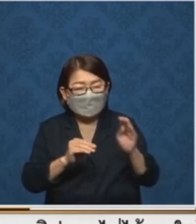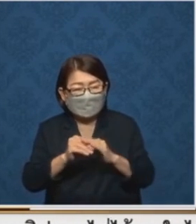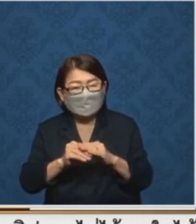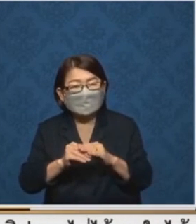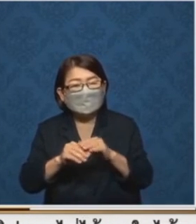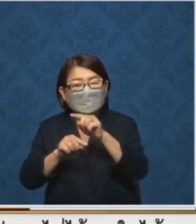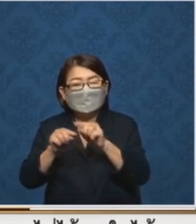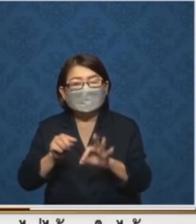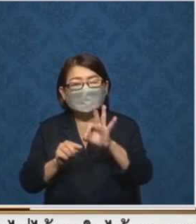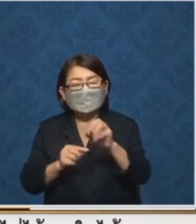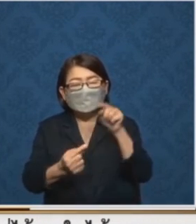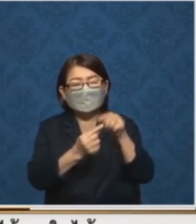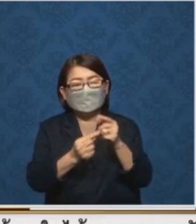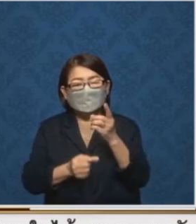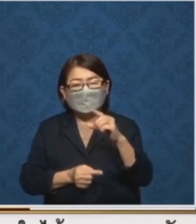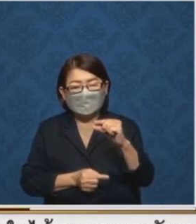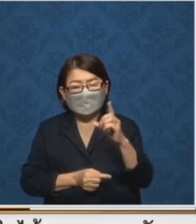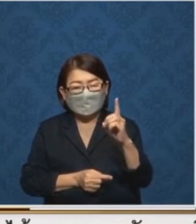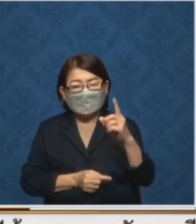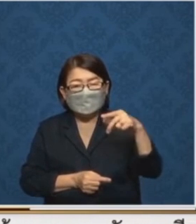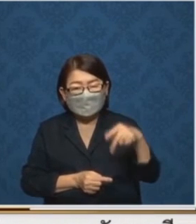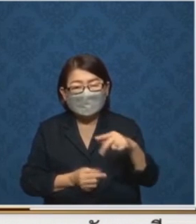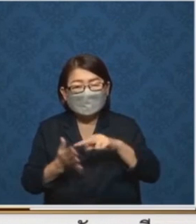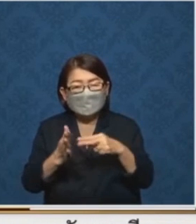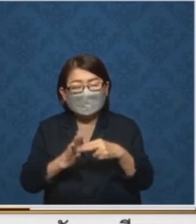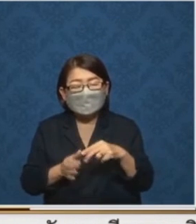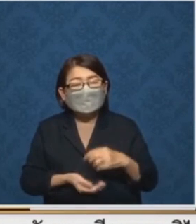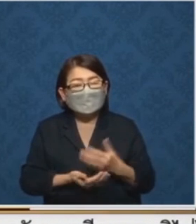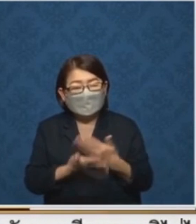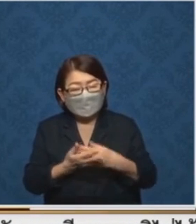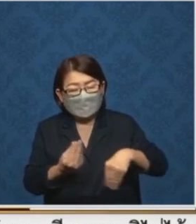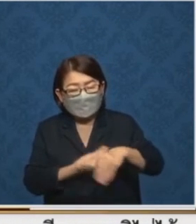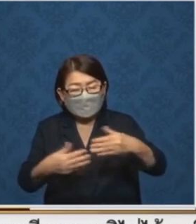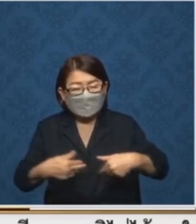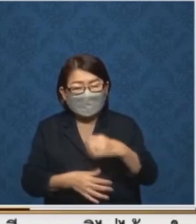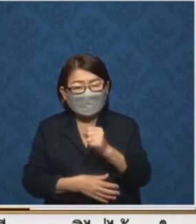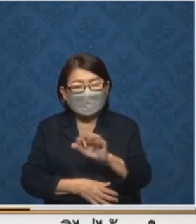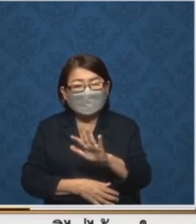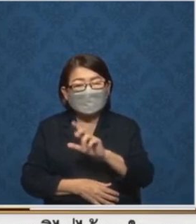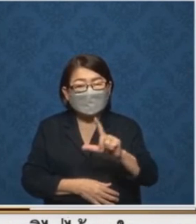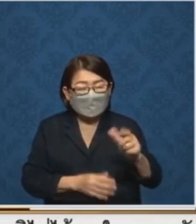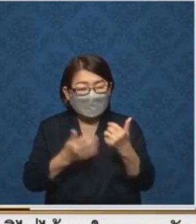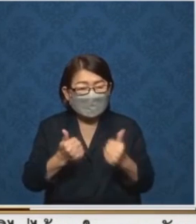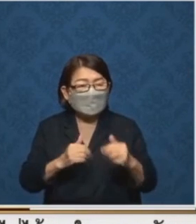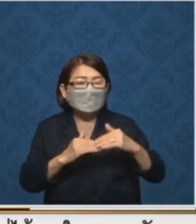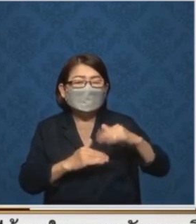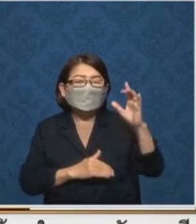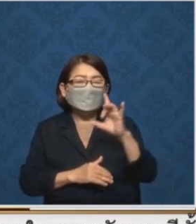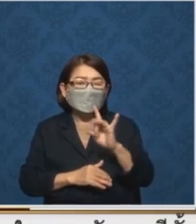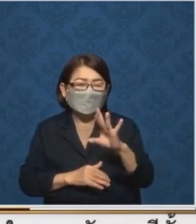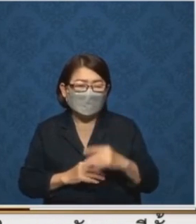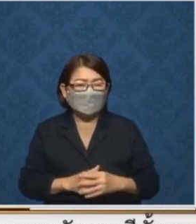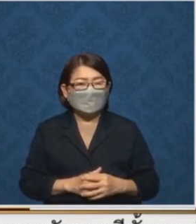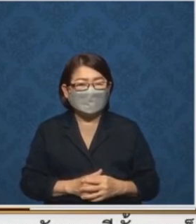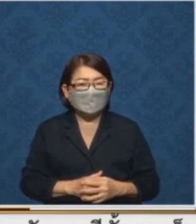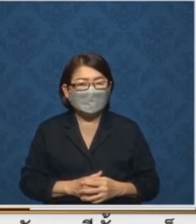สถบันนิเคอีกและเป็สื่อที่มอทิพลที่สุของญี่ปุ่นบอกว่าไทยฟ